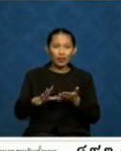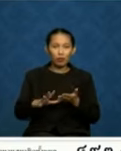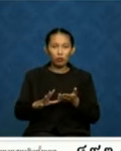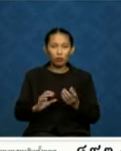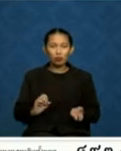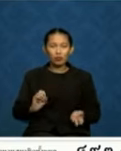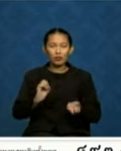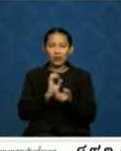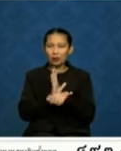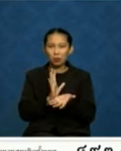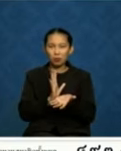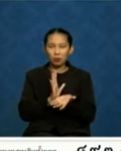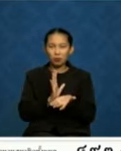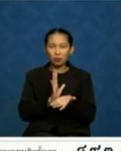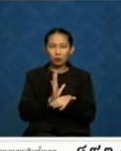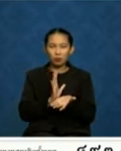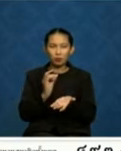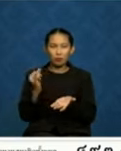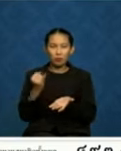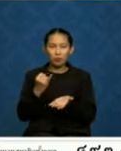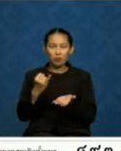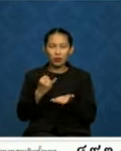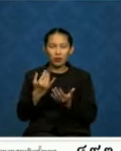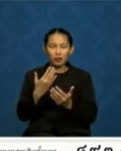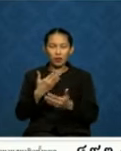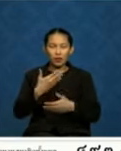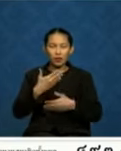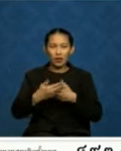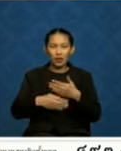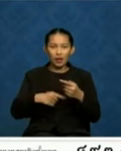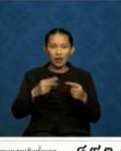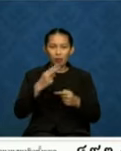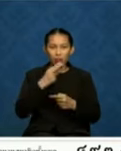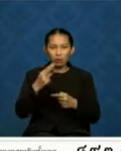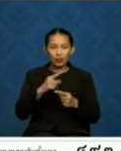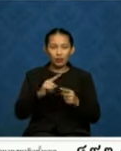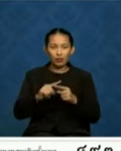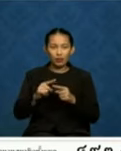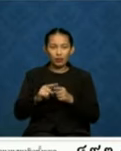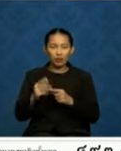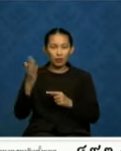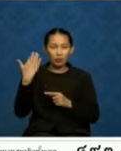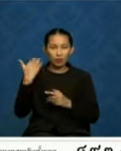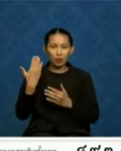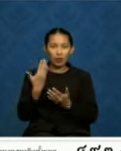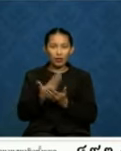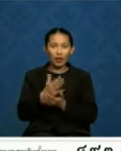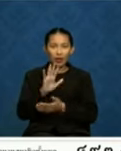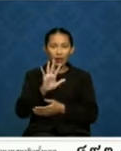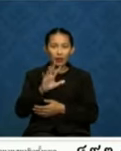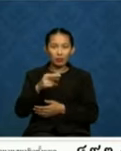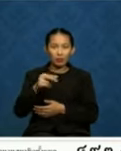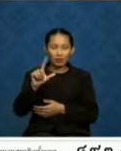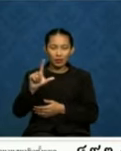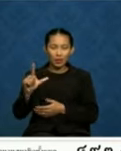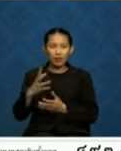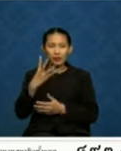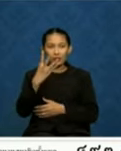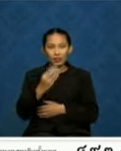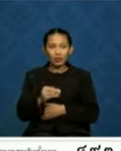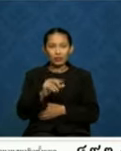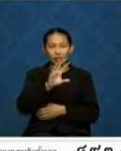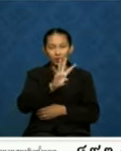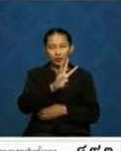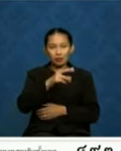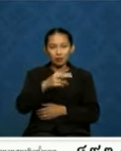ให้สถานการณ์เลวร้ายขึ้นยอดขายของการยาสูบแห่งประเทศไทยจากเดิมได้ประมาณ 50,000 ล้านก็ลดลงเหลือแค่ประมา